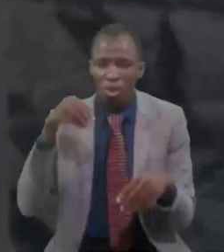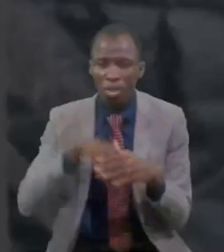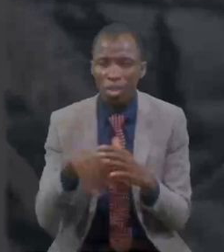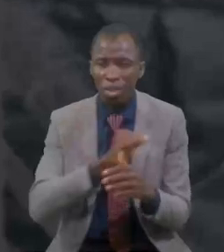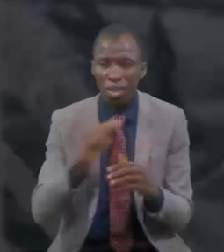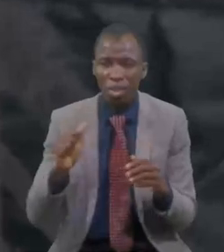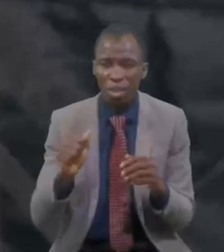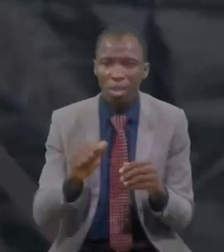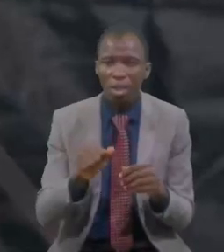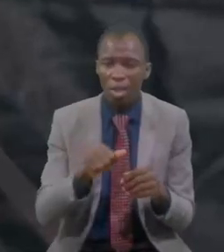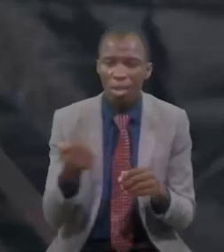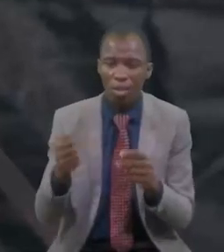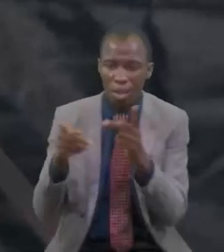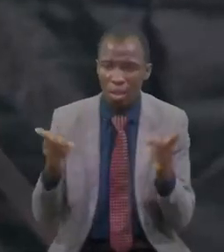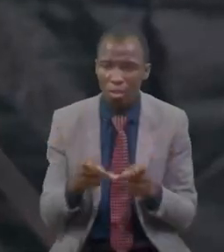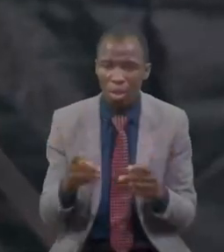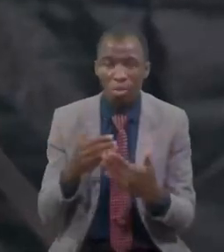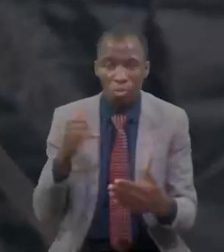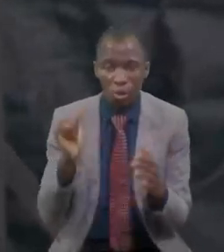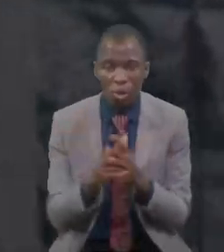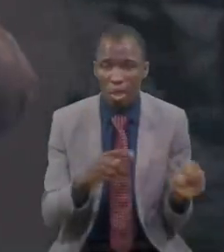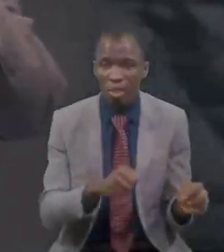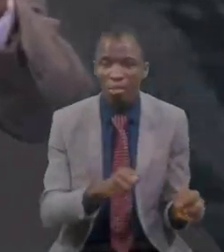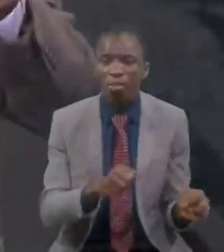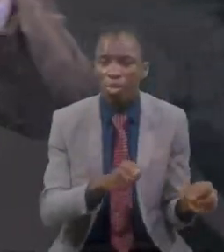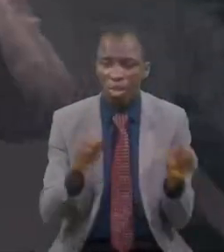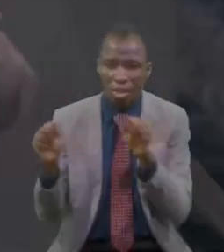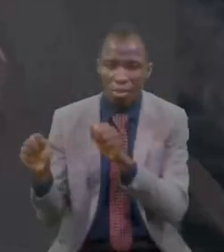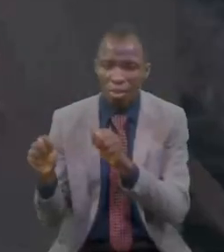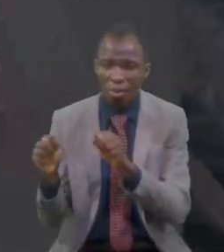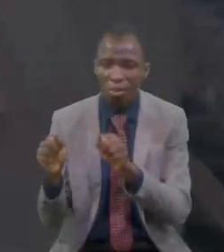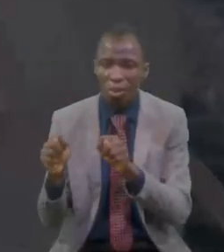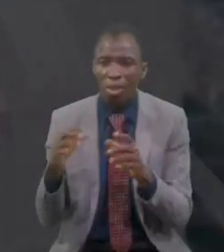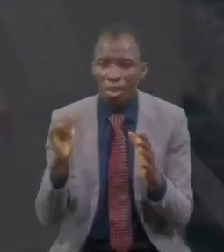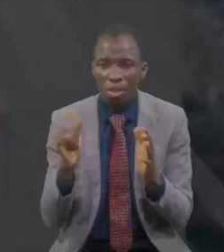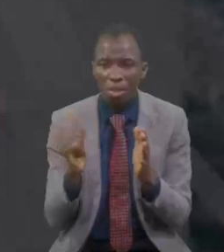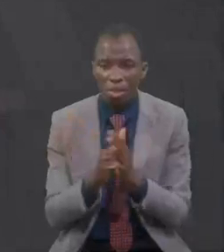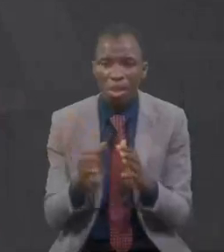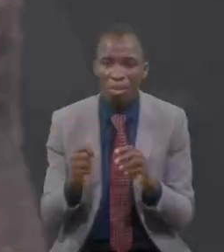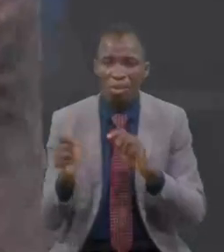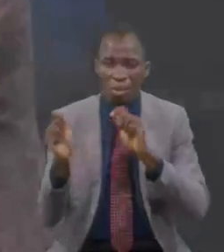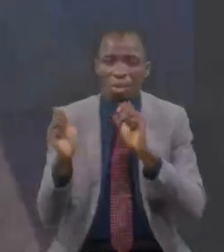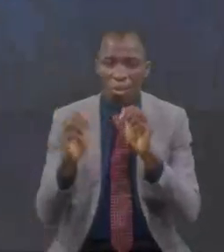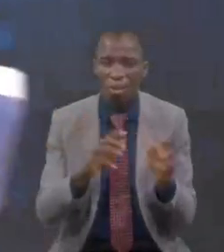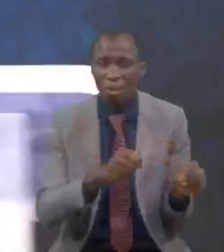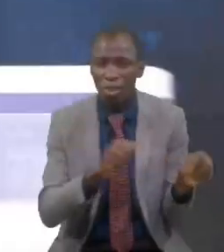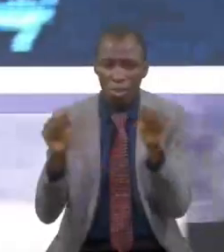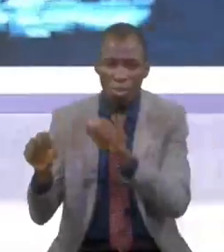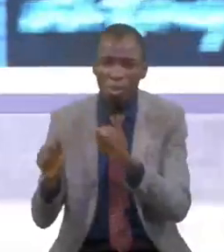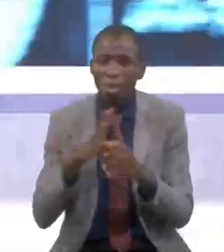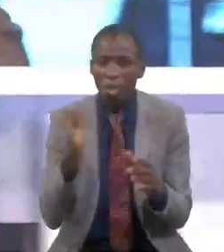autre lieu avant ce transport avant cet